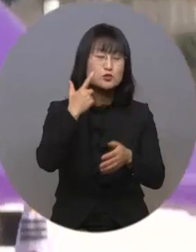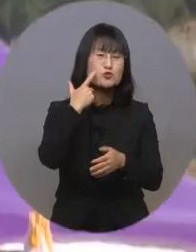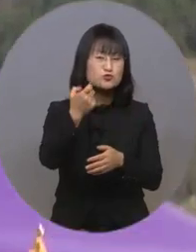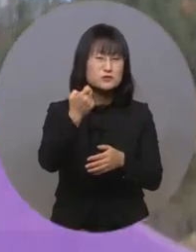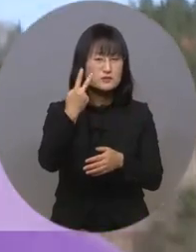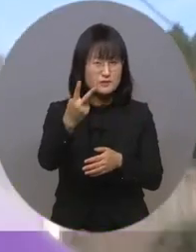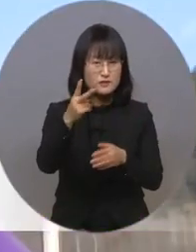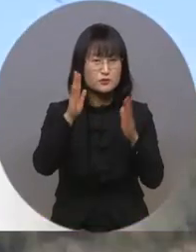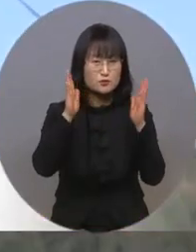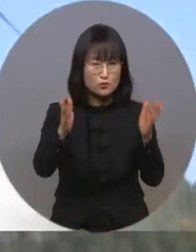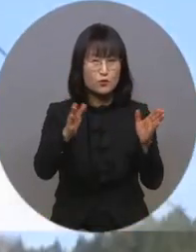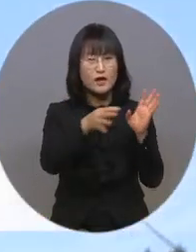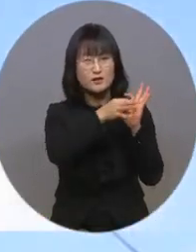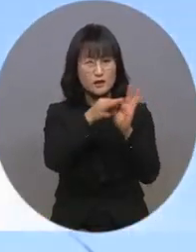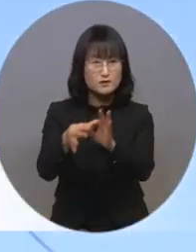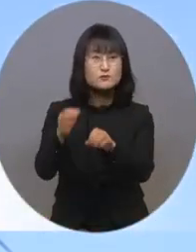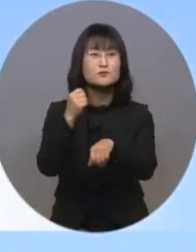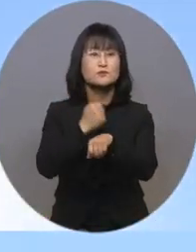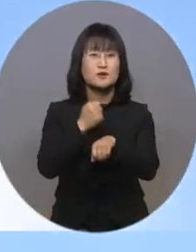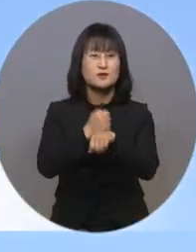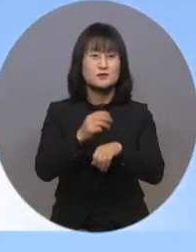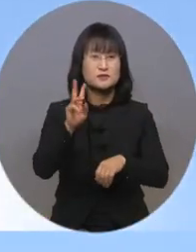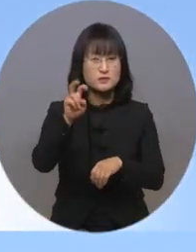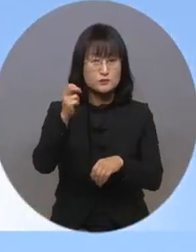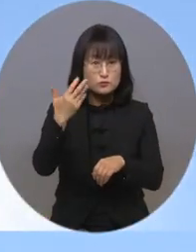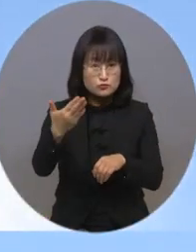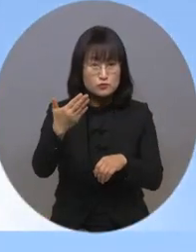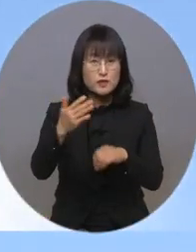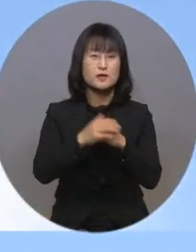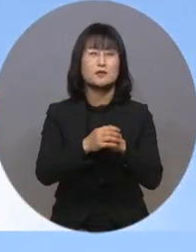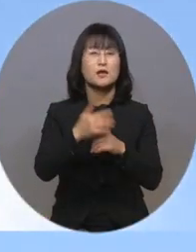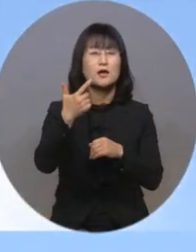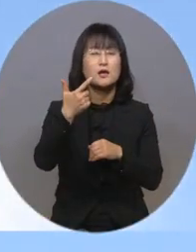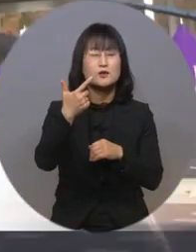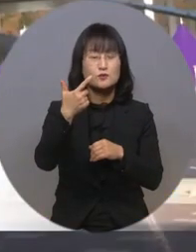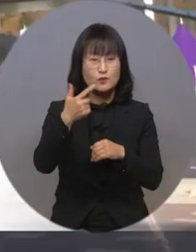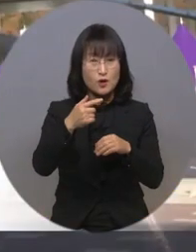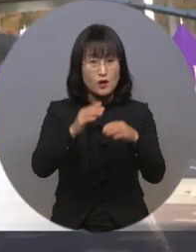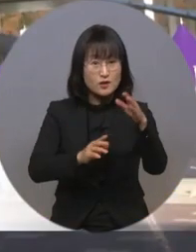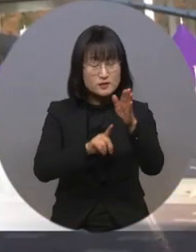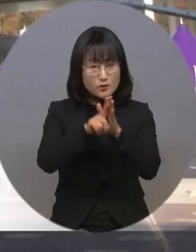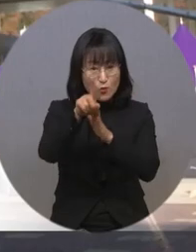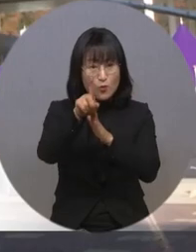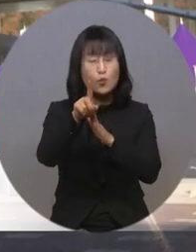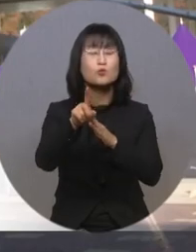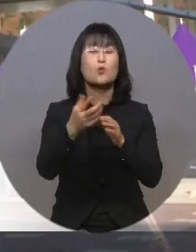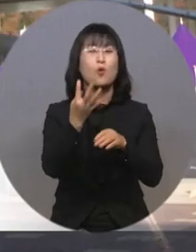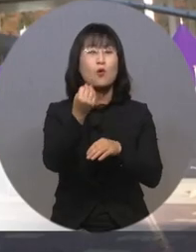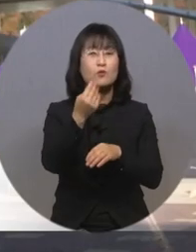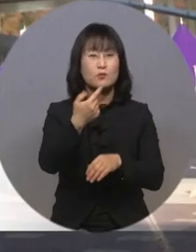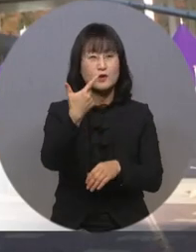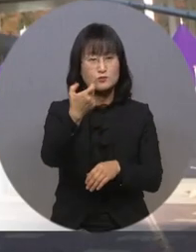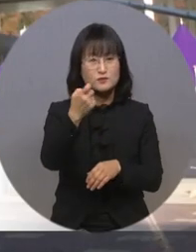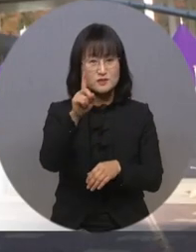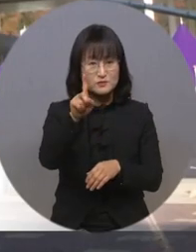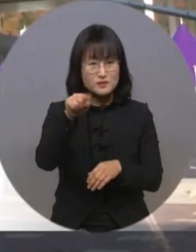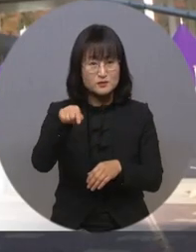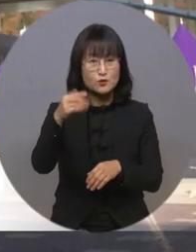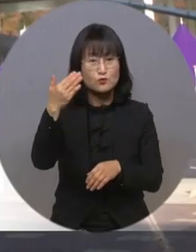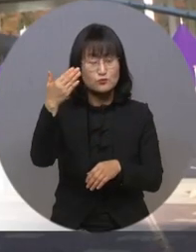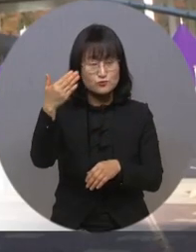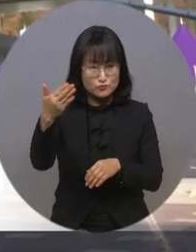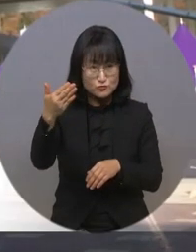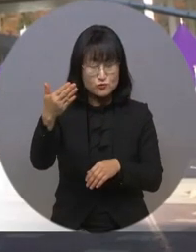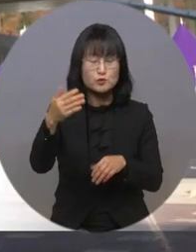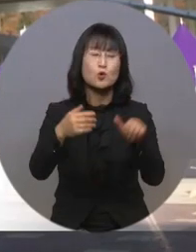전남은 지난달 29일 기준 614억 4,400만 원이 모여 사랑의 온도탑 온도가 끓는 점에 반을